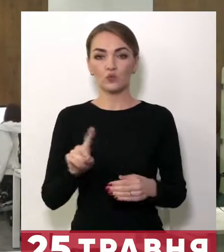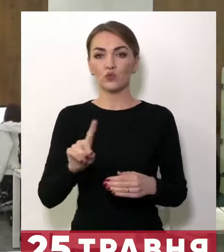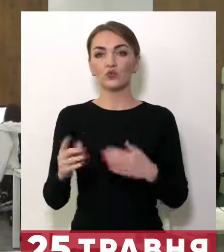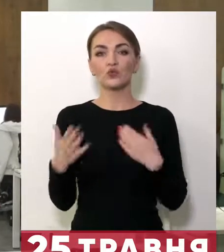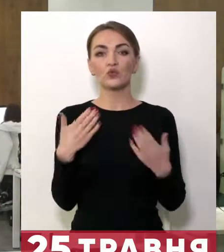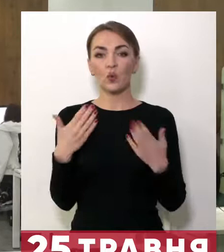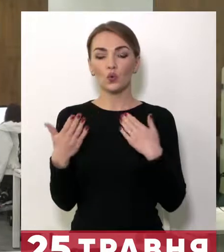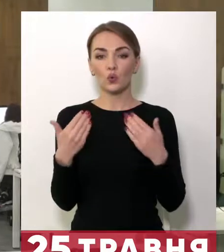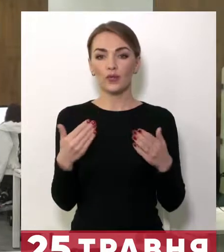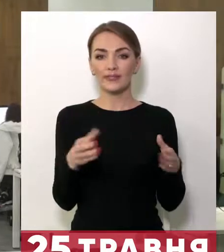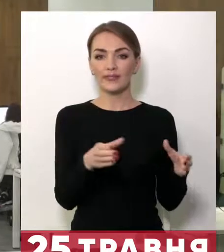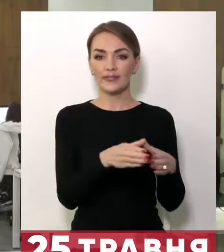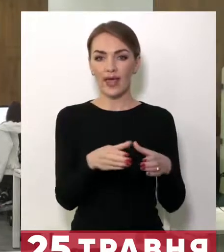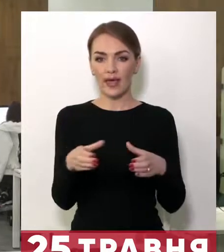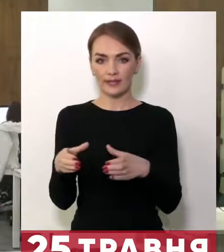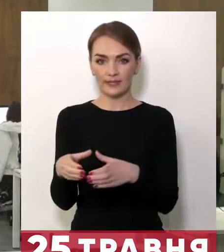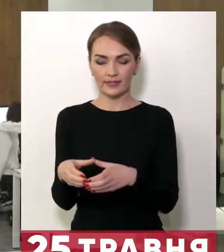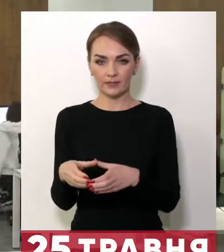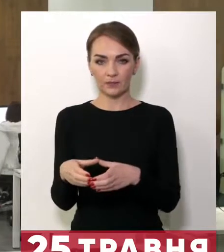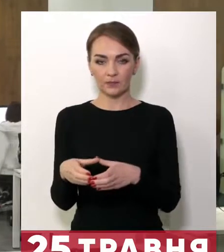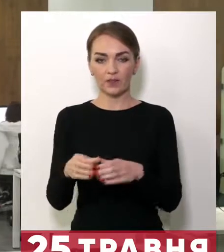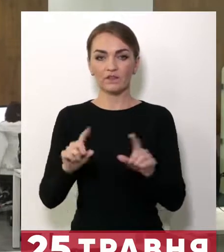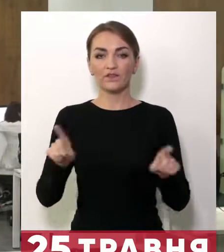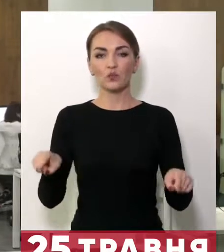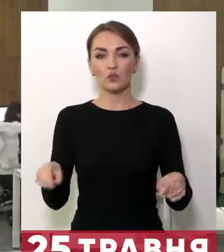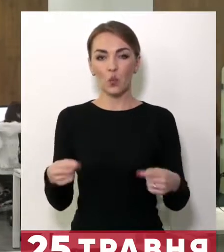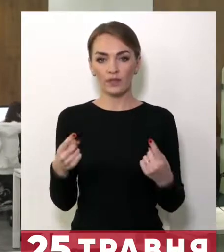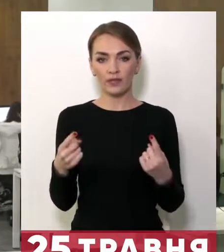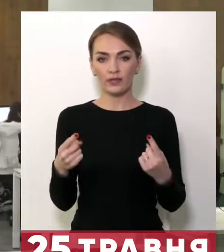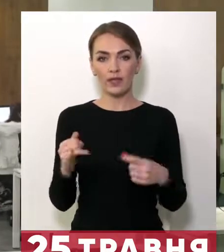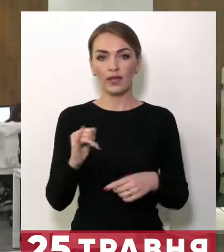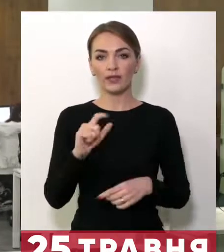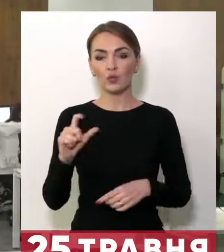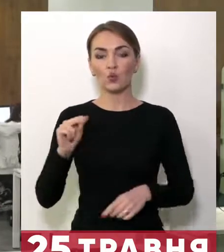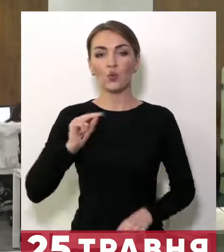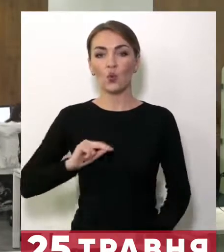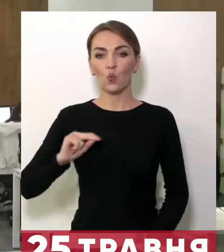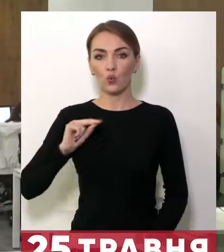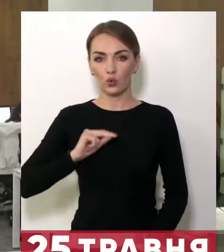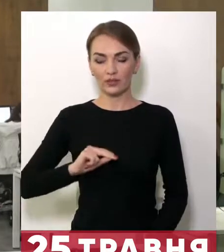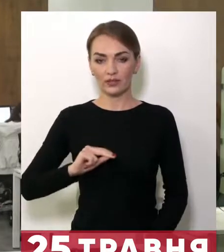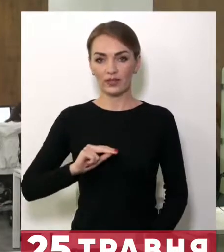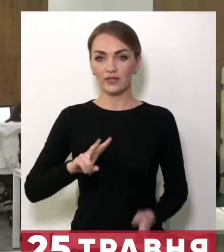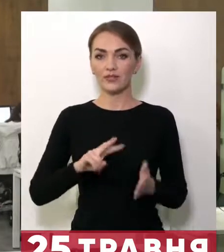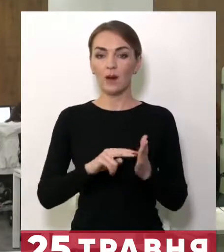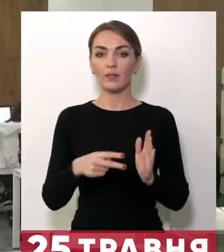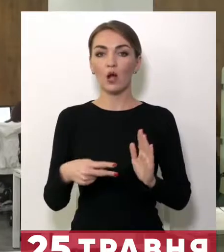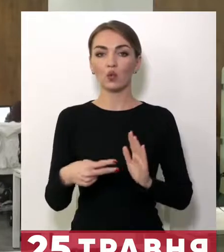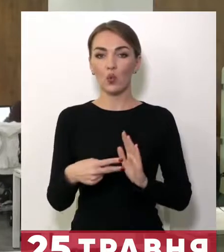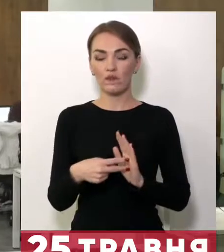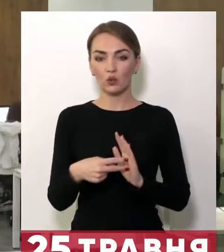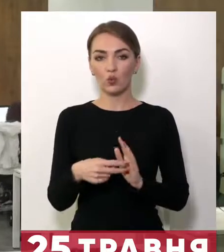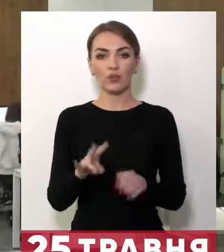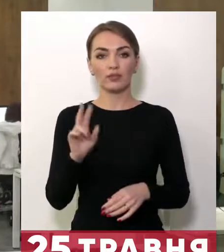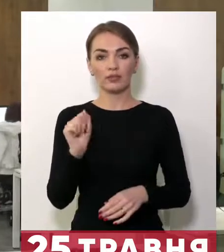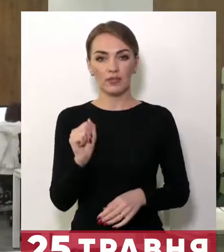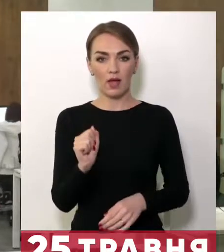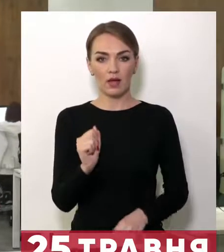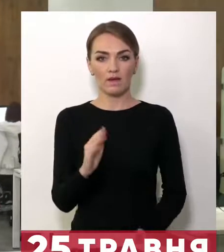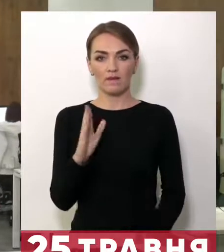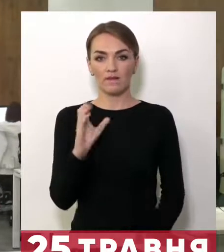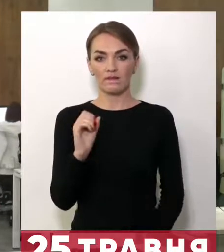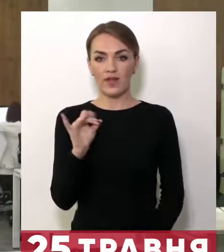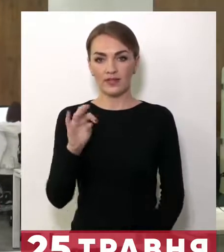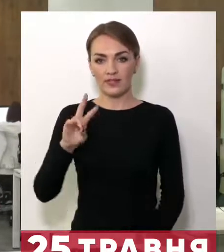Щодо секцій, відновлення їх роботи заплановано на